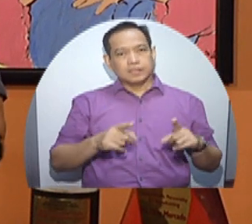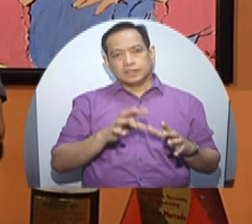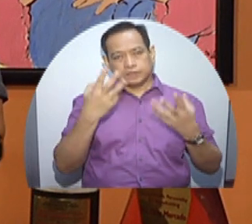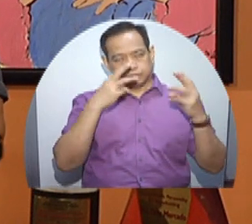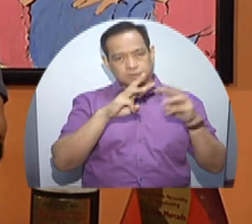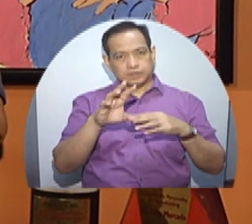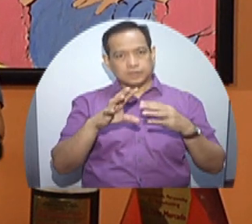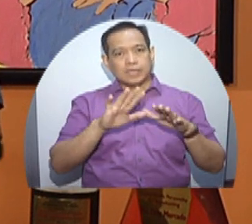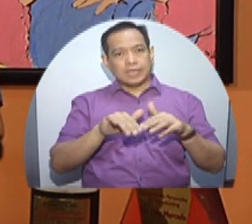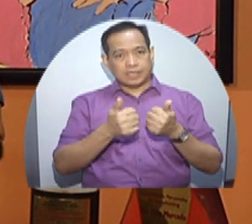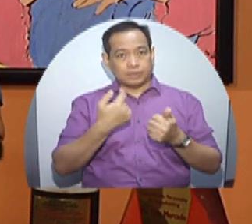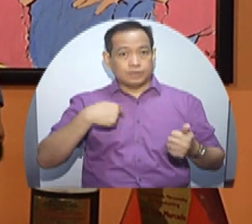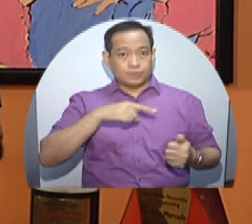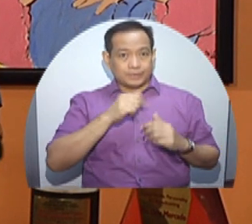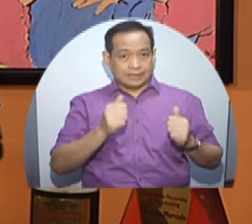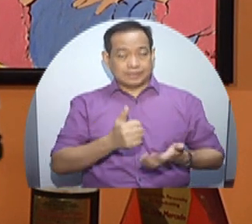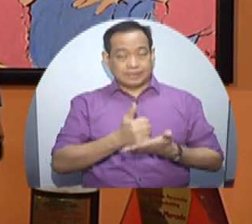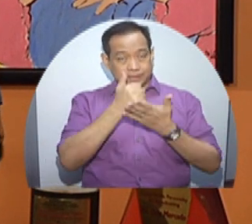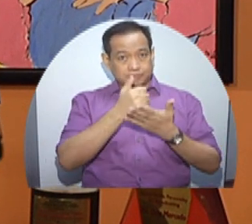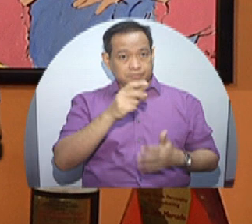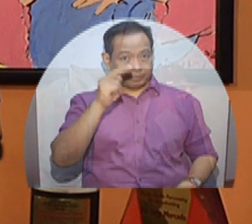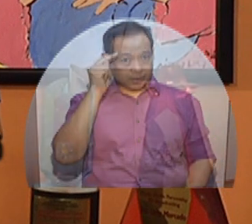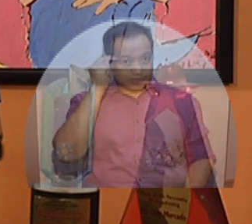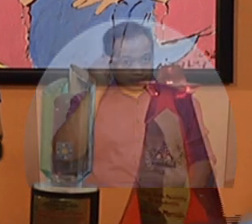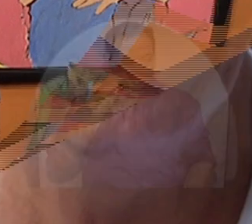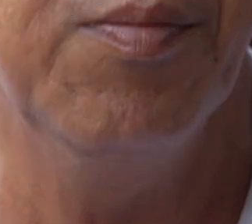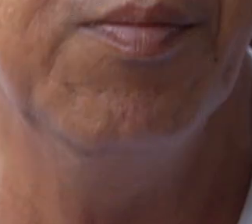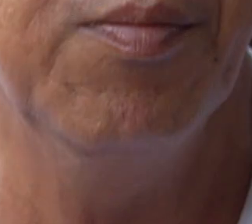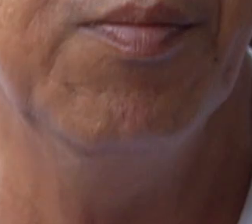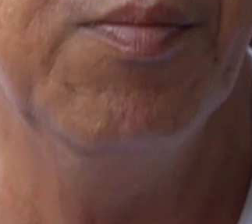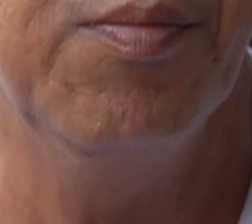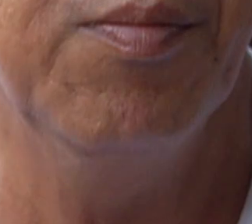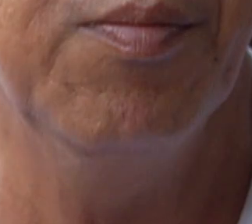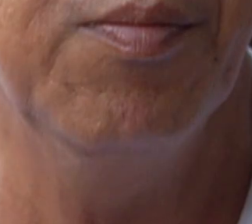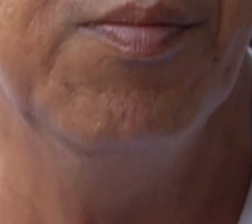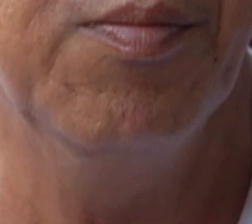po natin kung paano tayo makakatulong kay Mang Narciso.